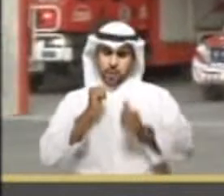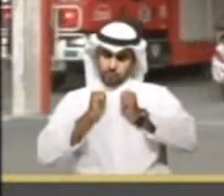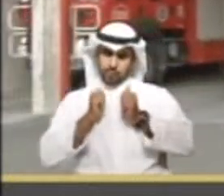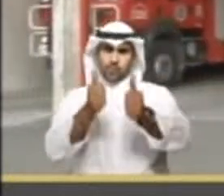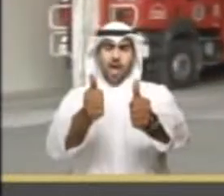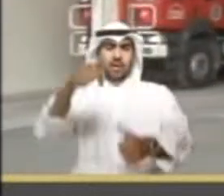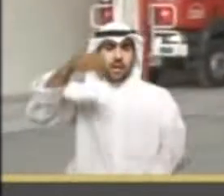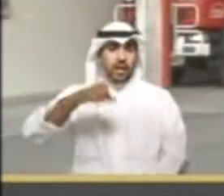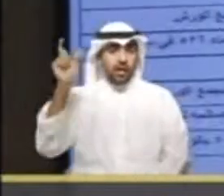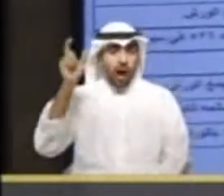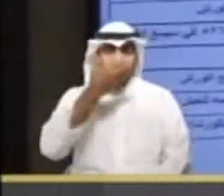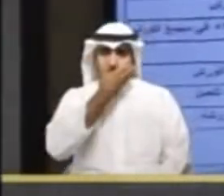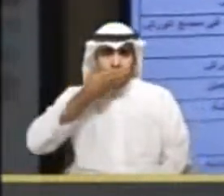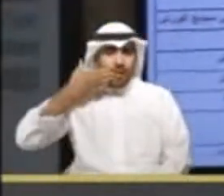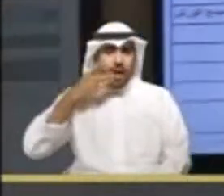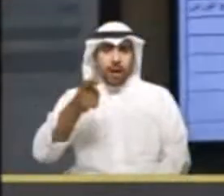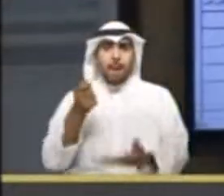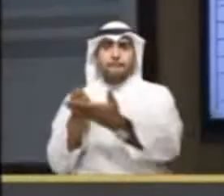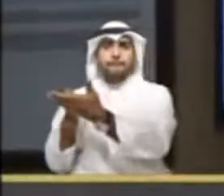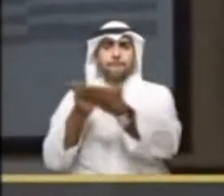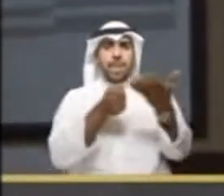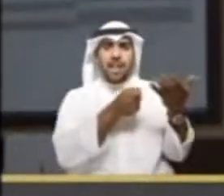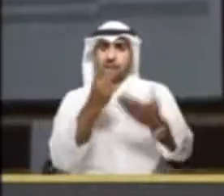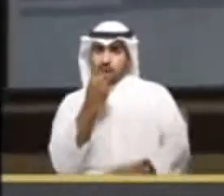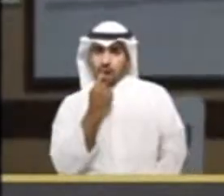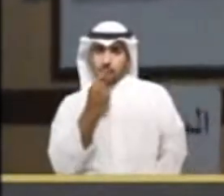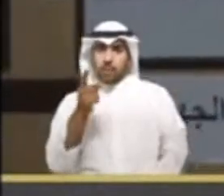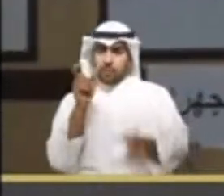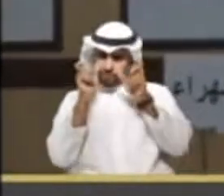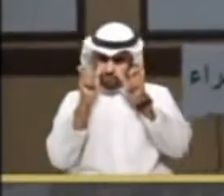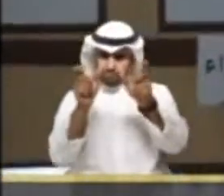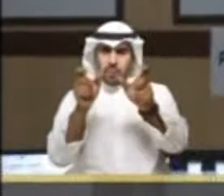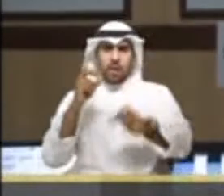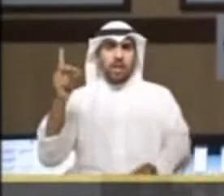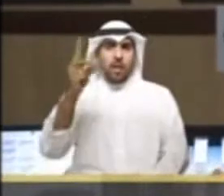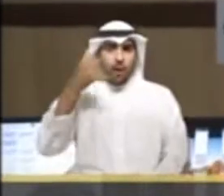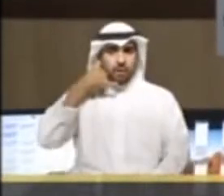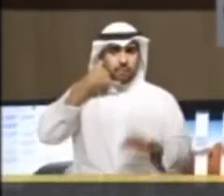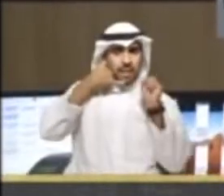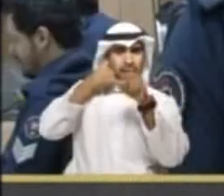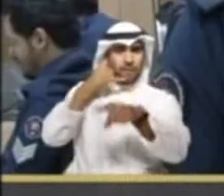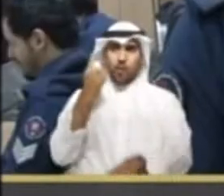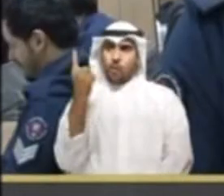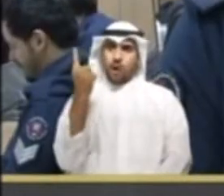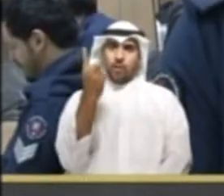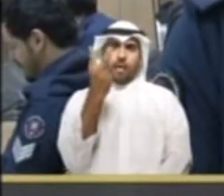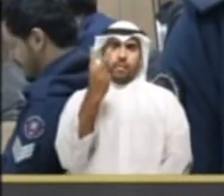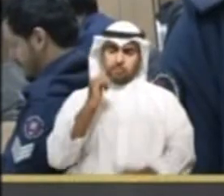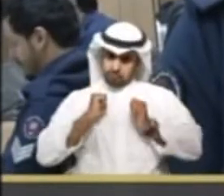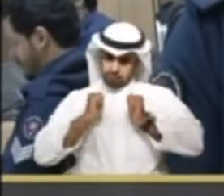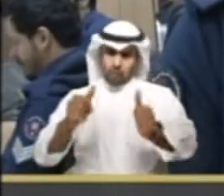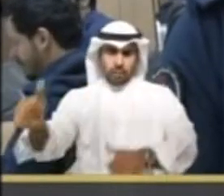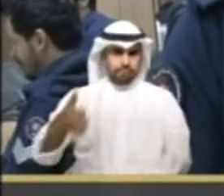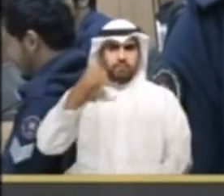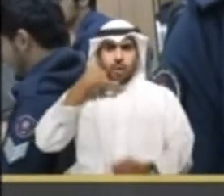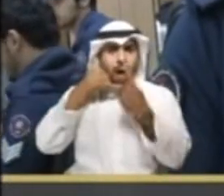المبارك وضعت خطة متكاملة للتعامل مع البلاغات. تم وضع خطة بالنسبة